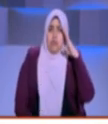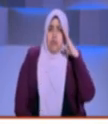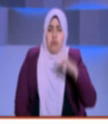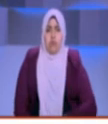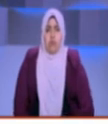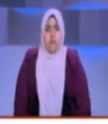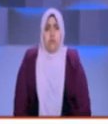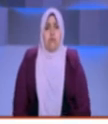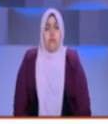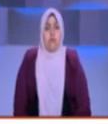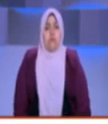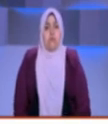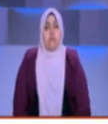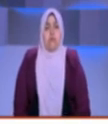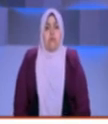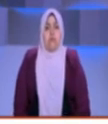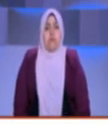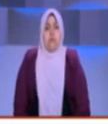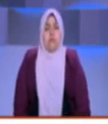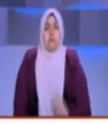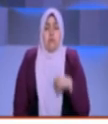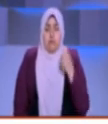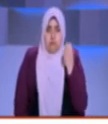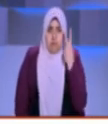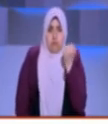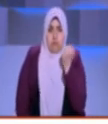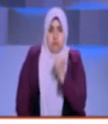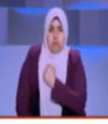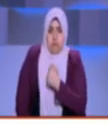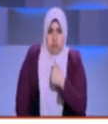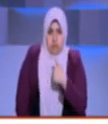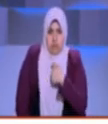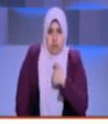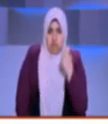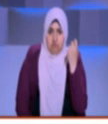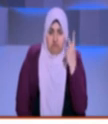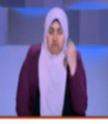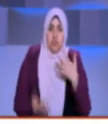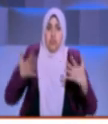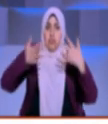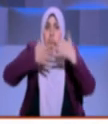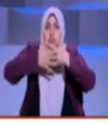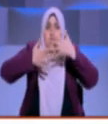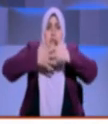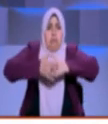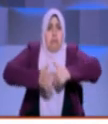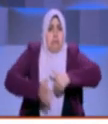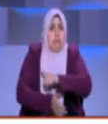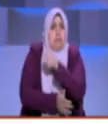وإيجابية. وأيضا الخطوة الأكبر وفي رأيي أحمد هو هذه الشركات العملاقة، سواء شركات السيارات أو